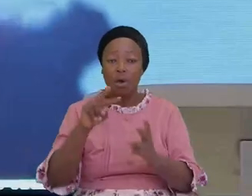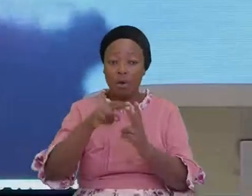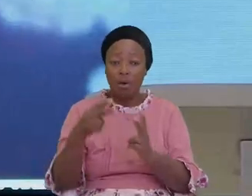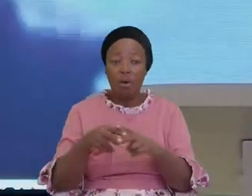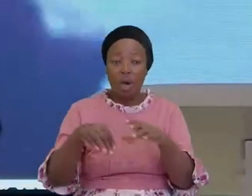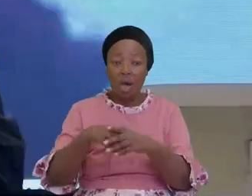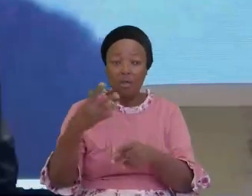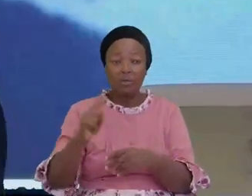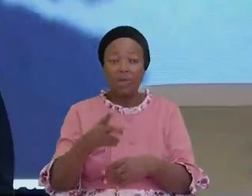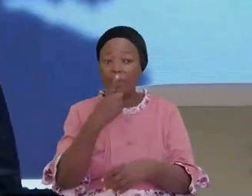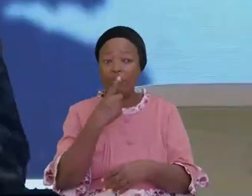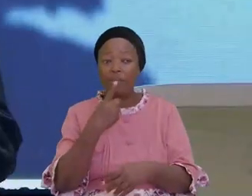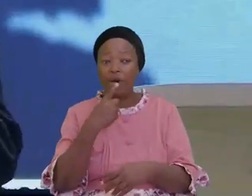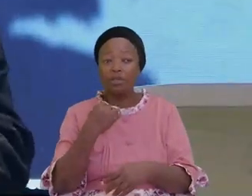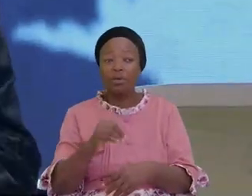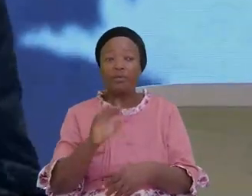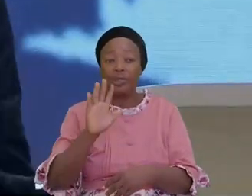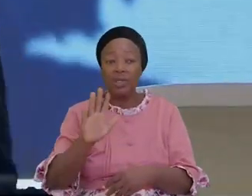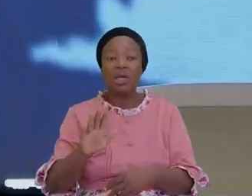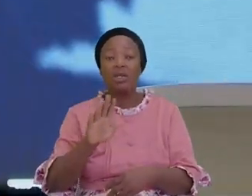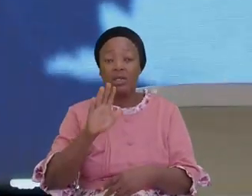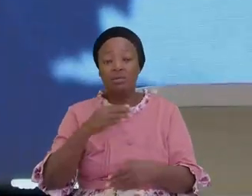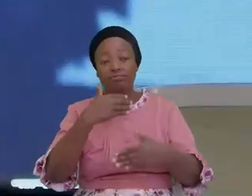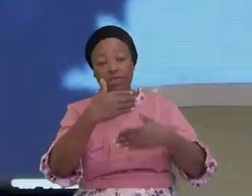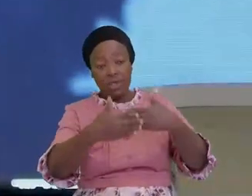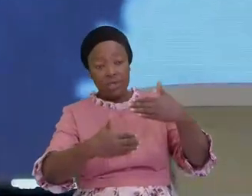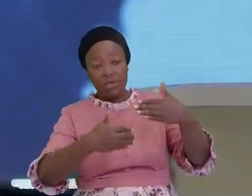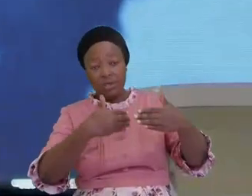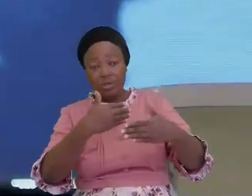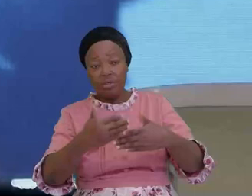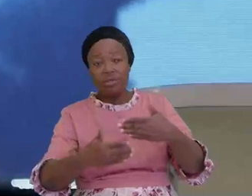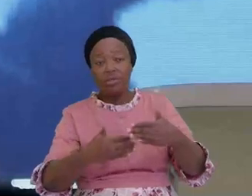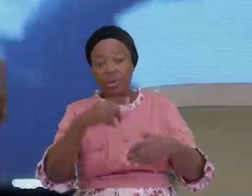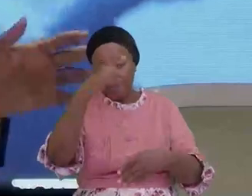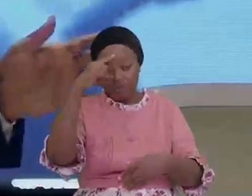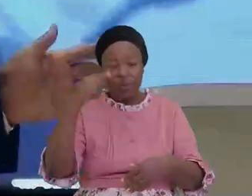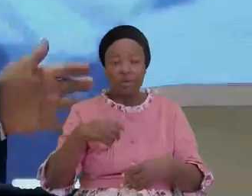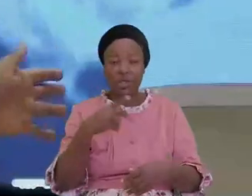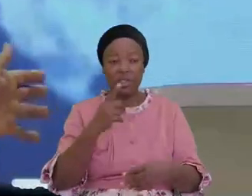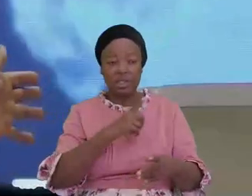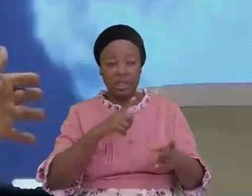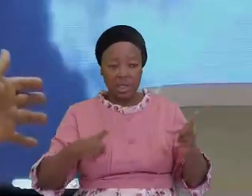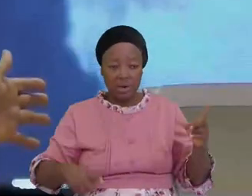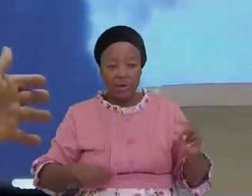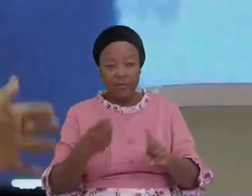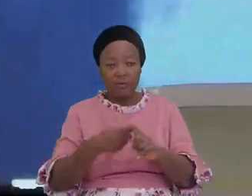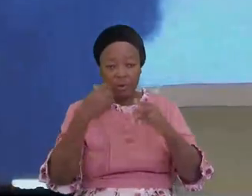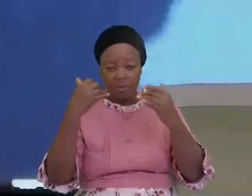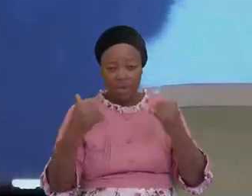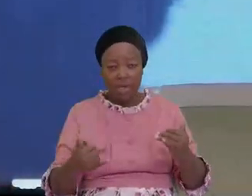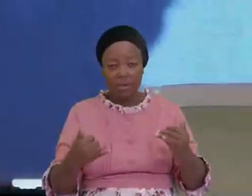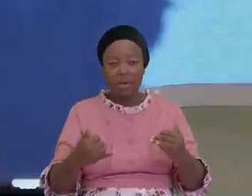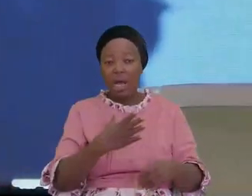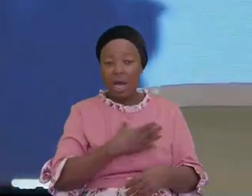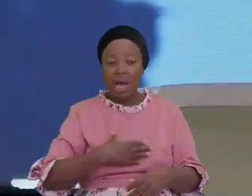ni de la bouche des enfants de tes enfants, dit l'Éternel, dès maintenant et